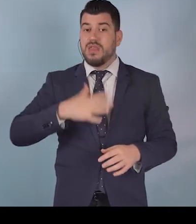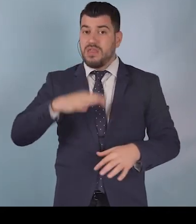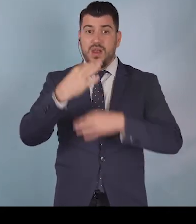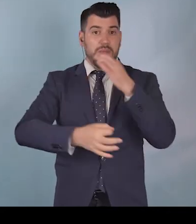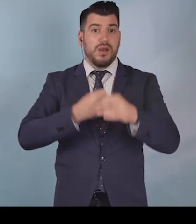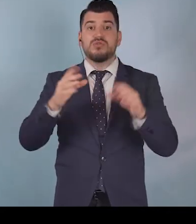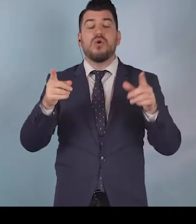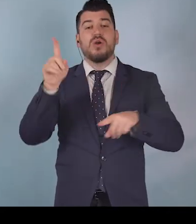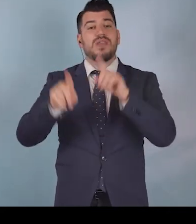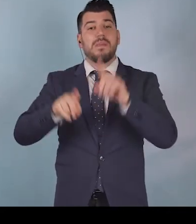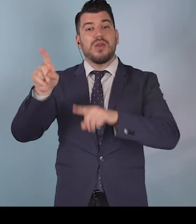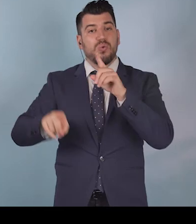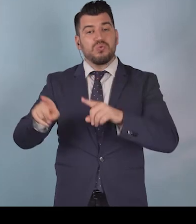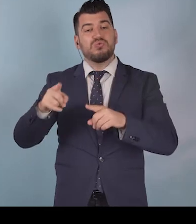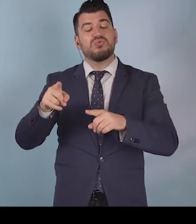στιγμή,